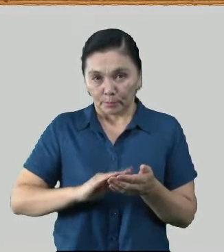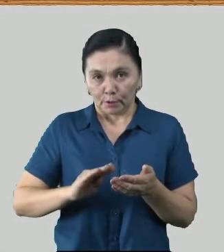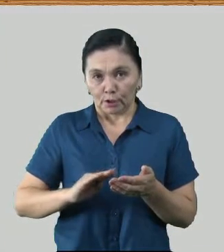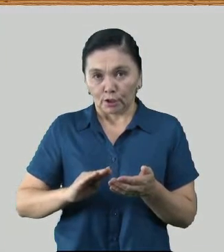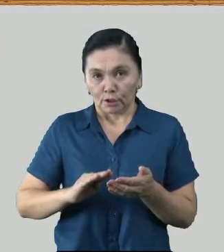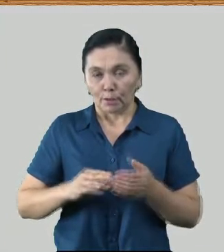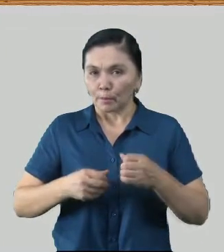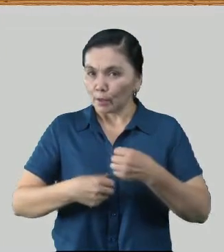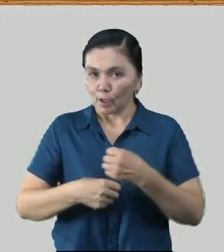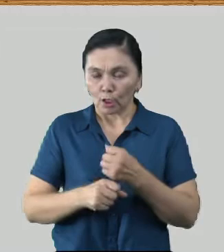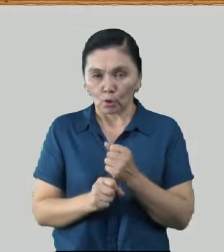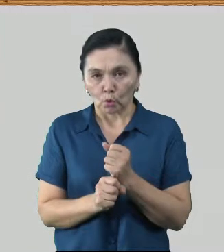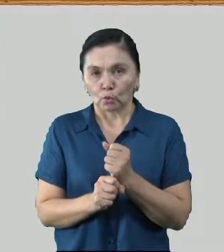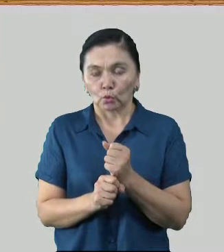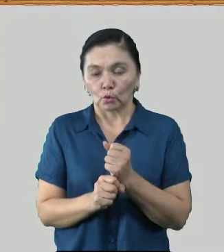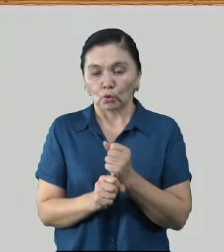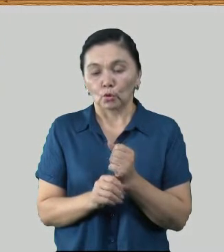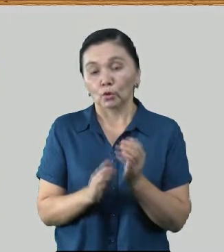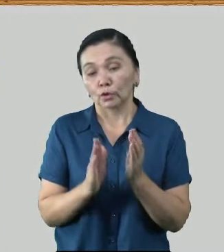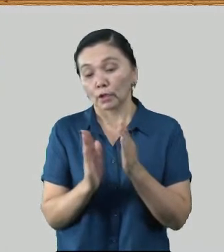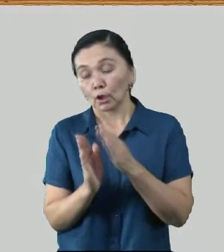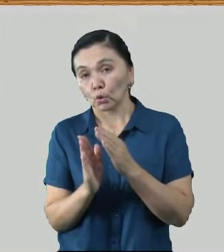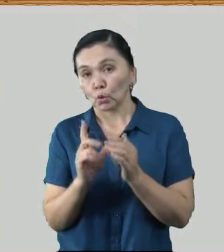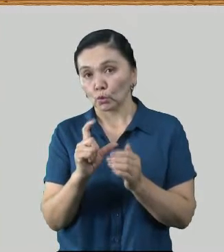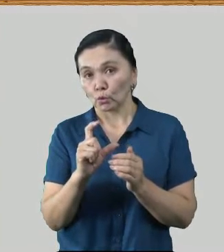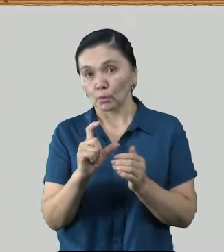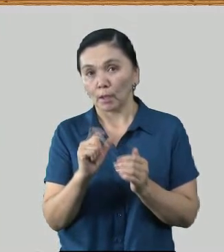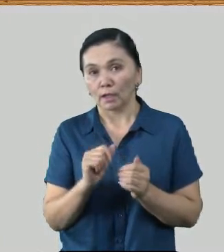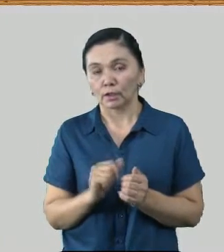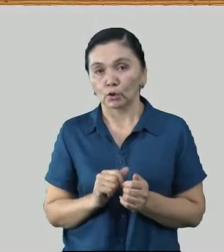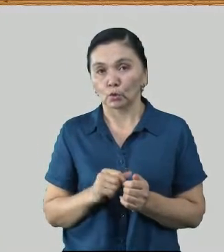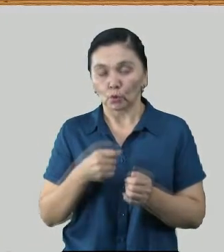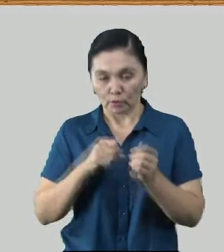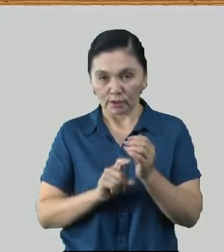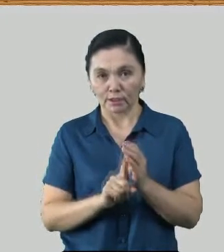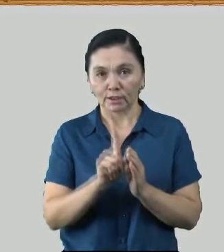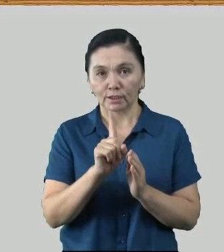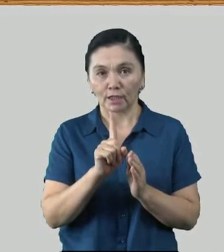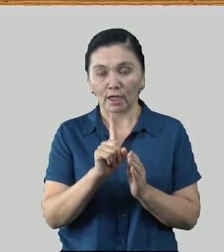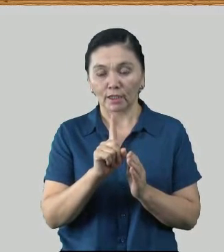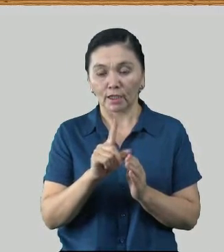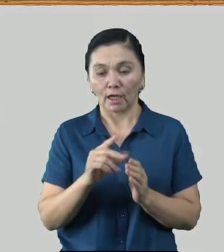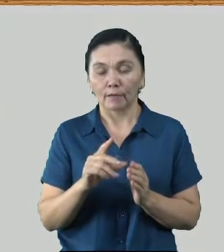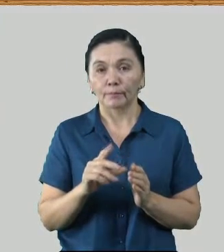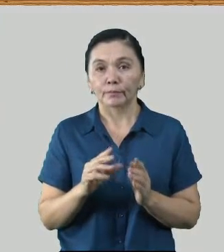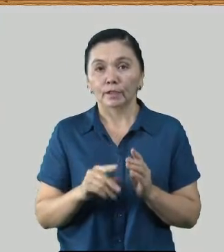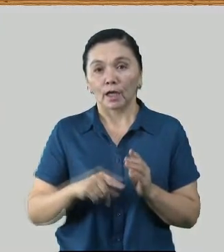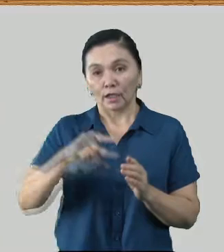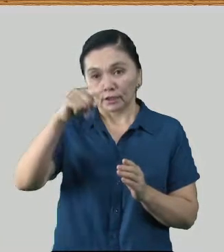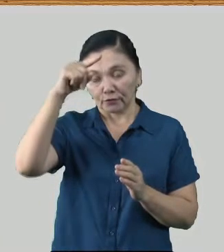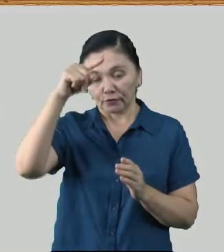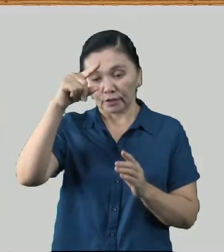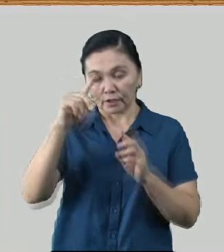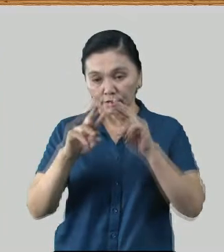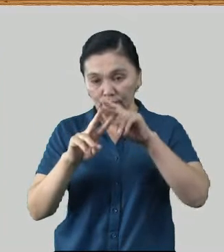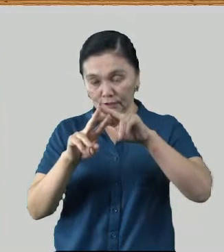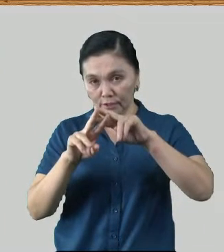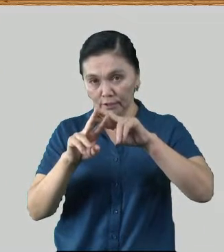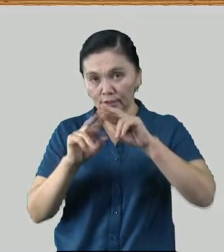Пишем короткую наклонную палочку, начиная от верхней стороны